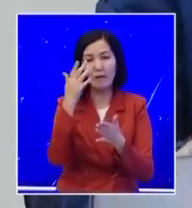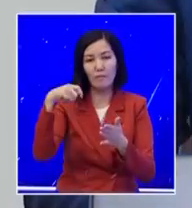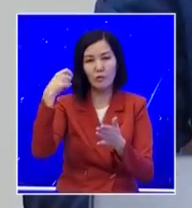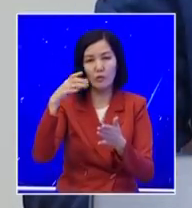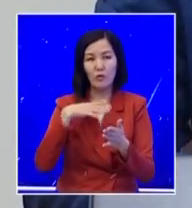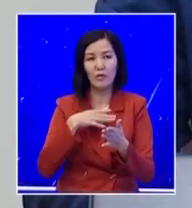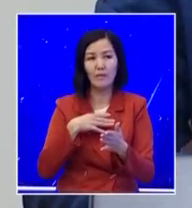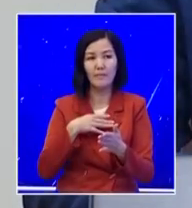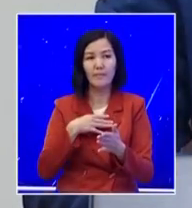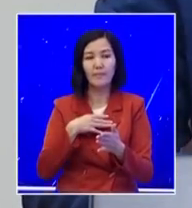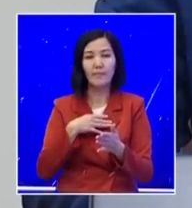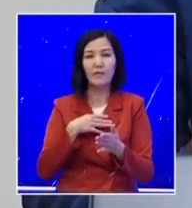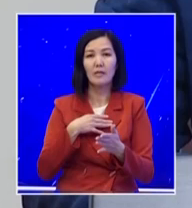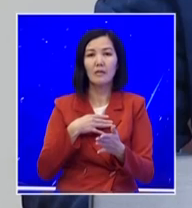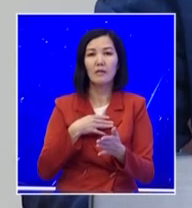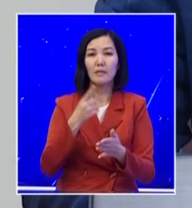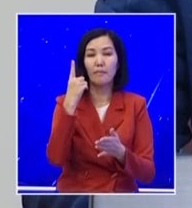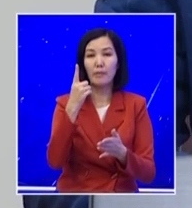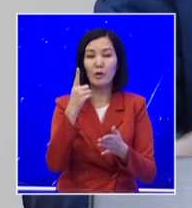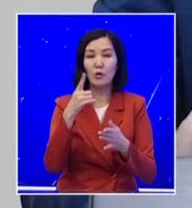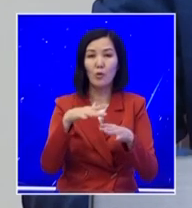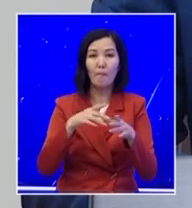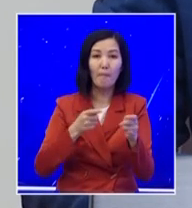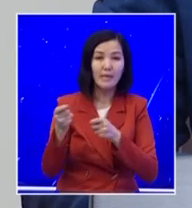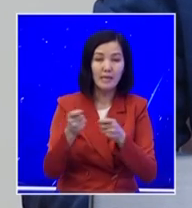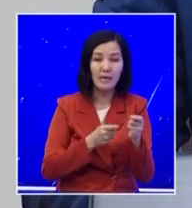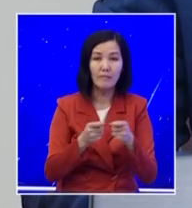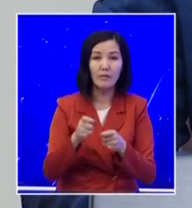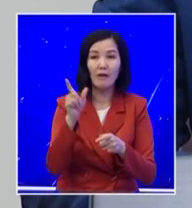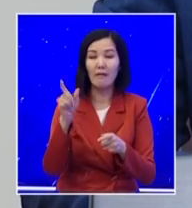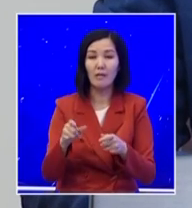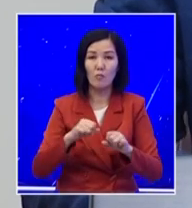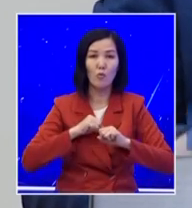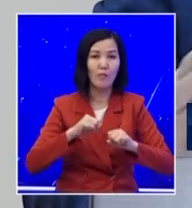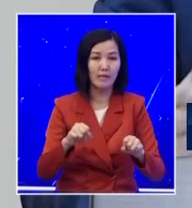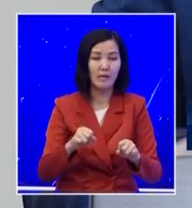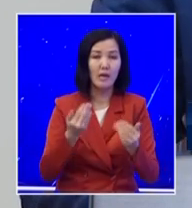Бір қолды бастап шыққан адам ол батыр ғой. Бізге қазіргі кезеңде